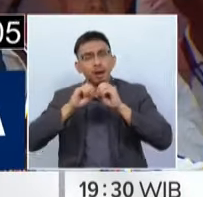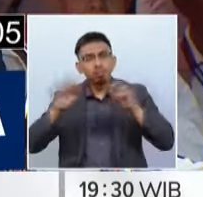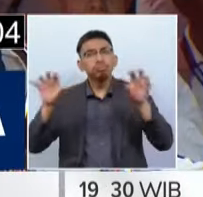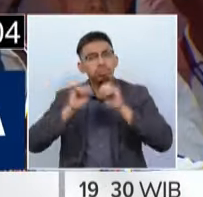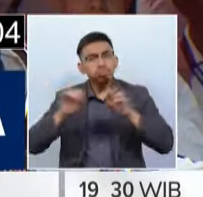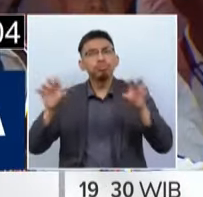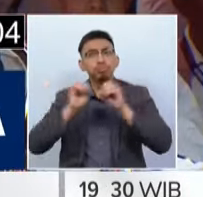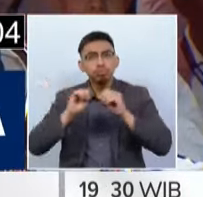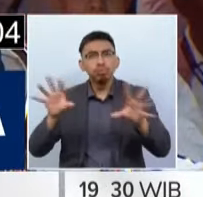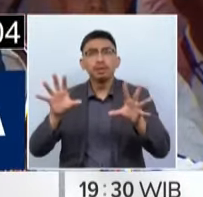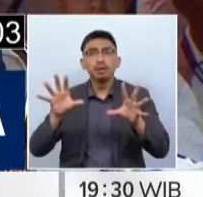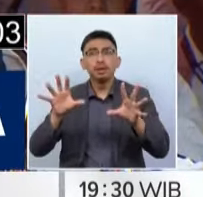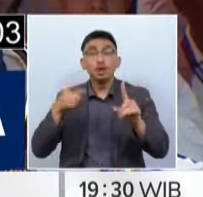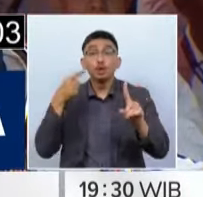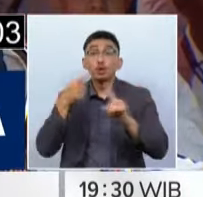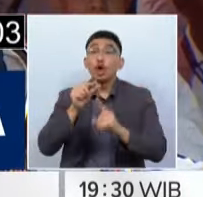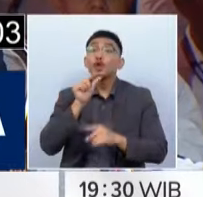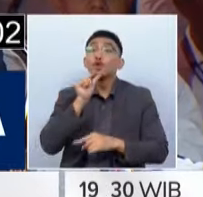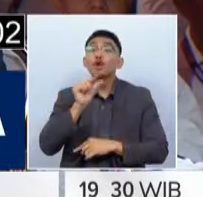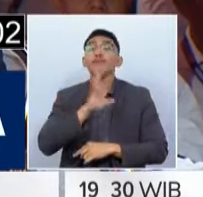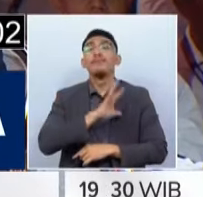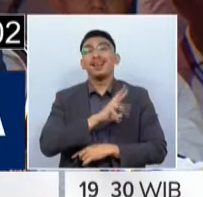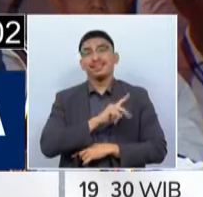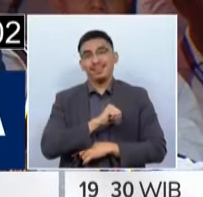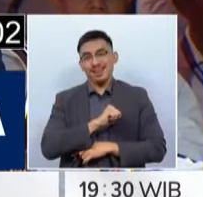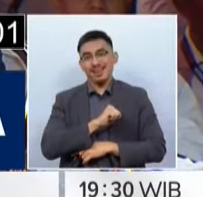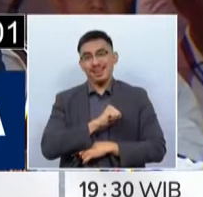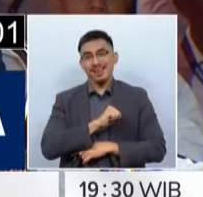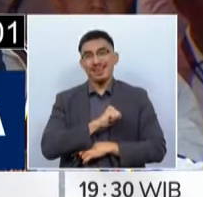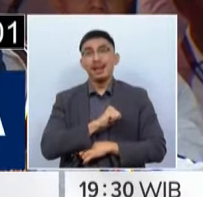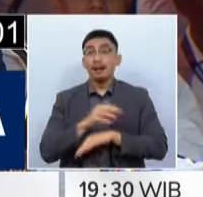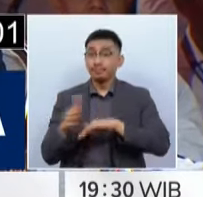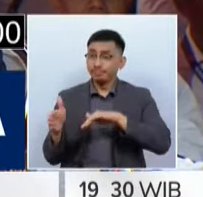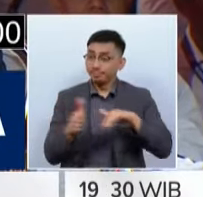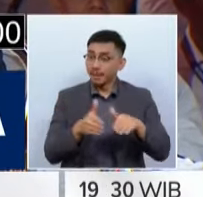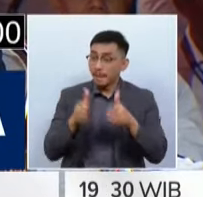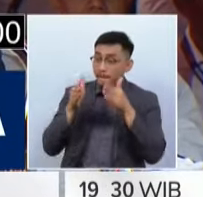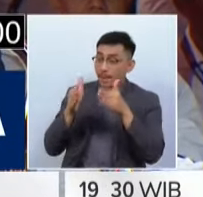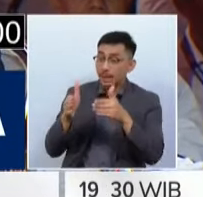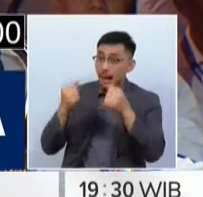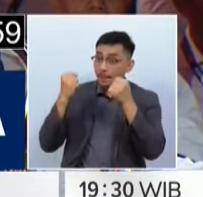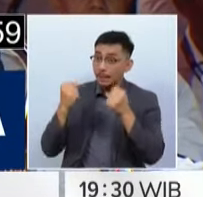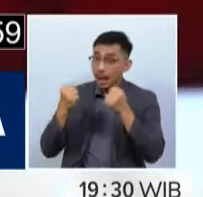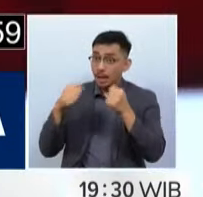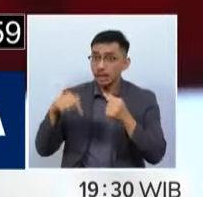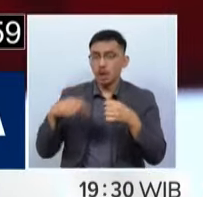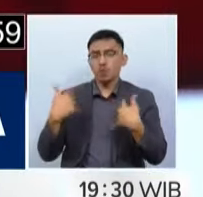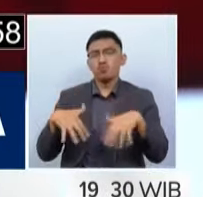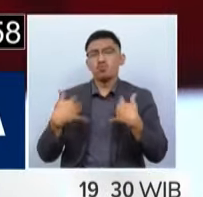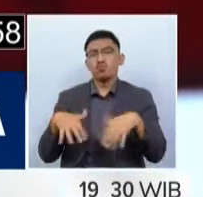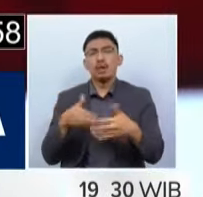tapi dalam kenyataannya kita bicara tentang pertahanan di sisi lain kita menghadapi tantangan yang tidak